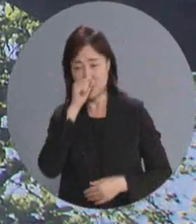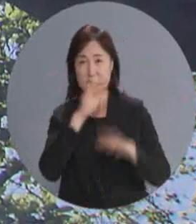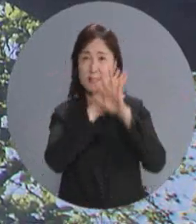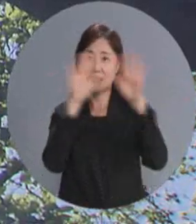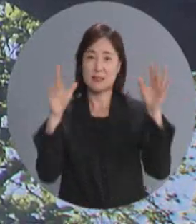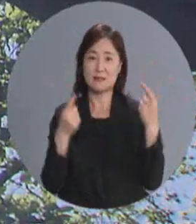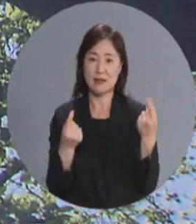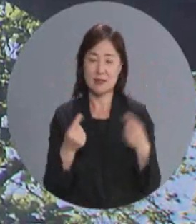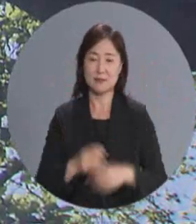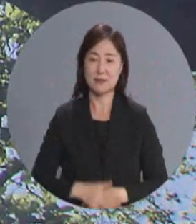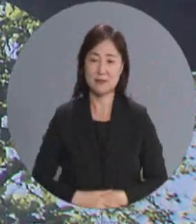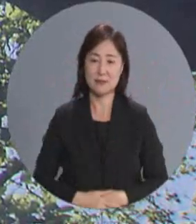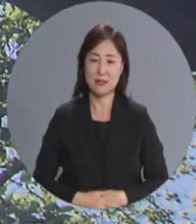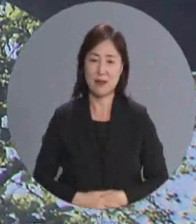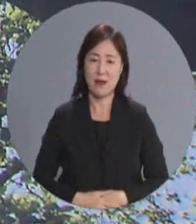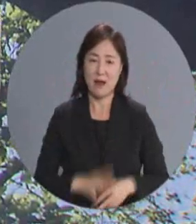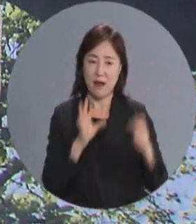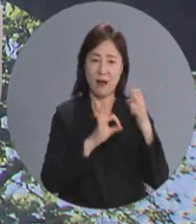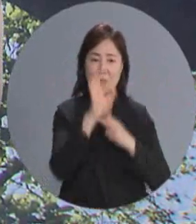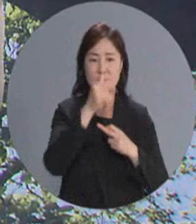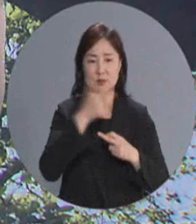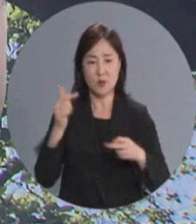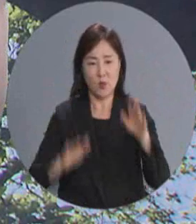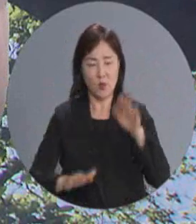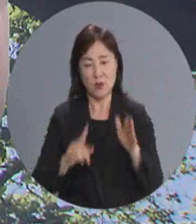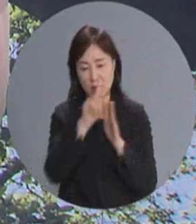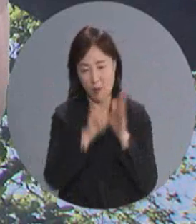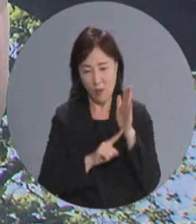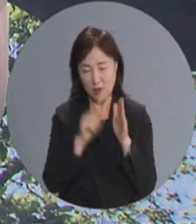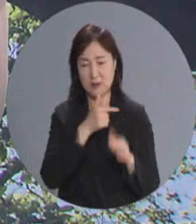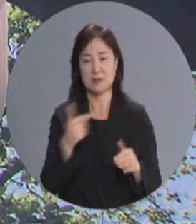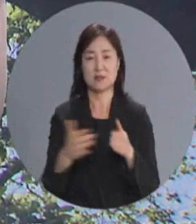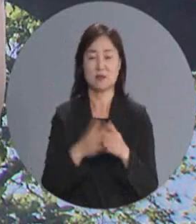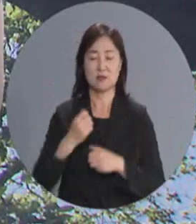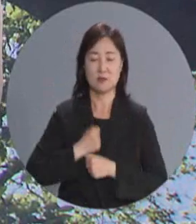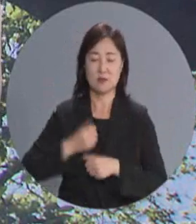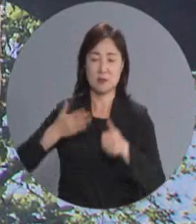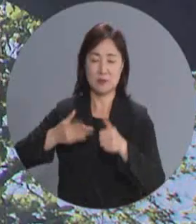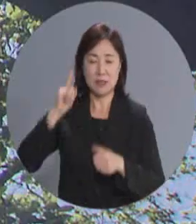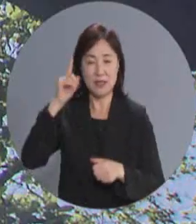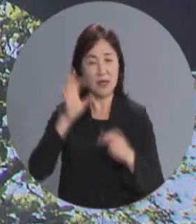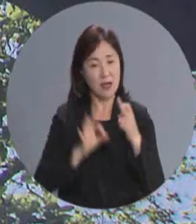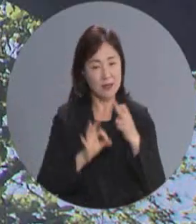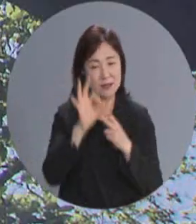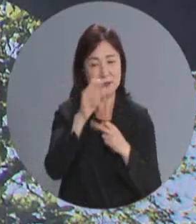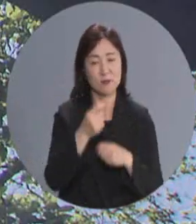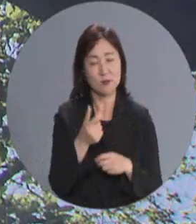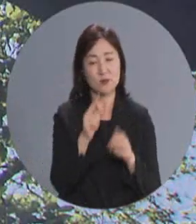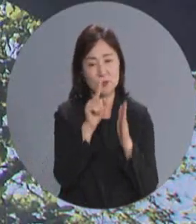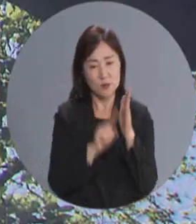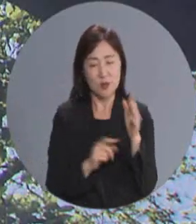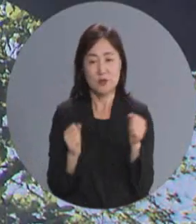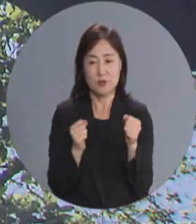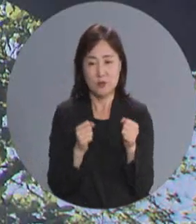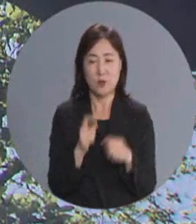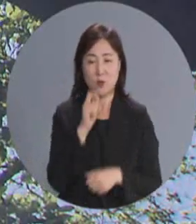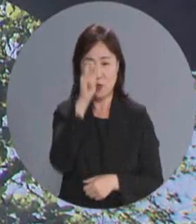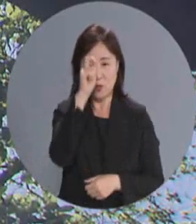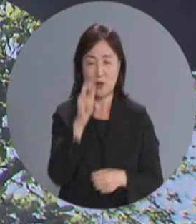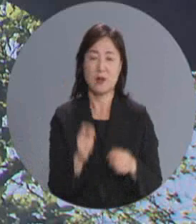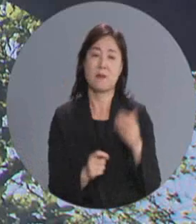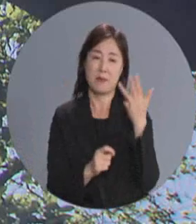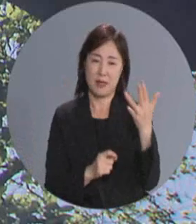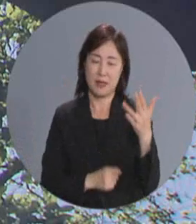보였습니다 다만 큰 일교차에는 주의하셔야겠는데요 내일도 침에는 많이 춥겠습니다 고흥의 아침 기온 8도까지